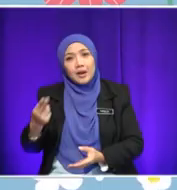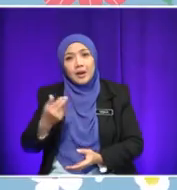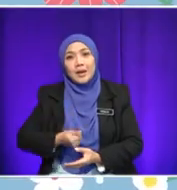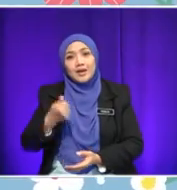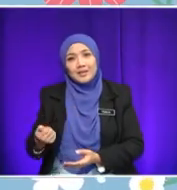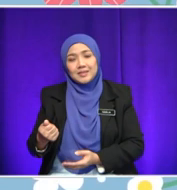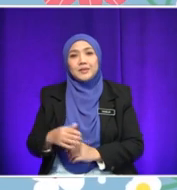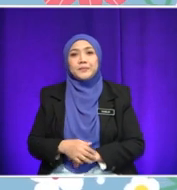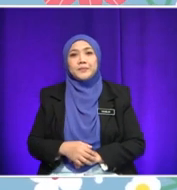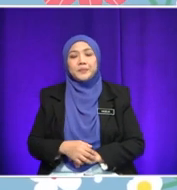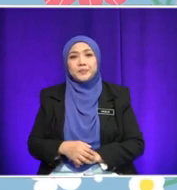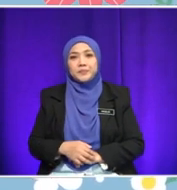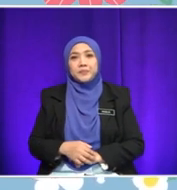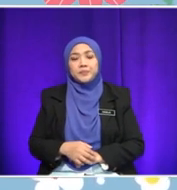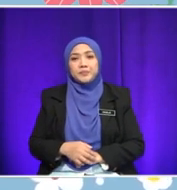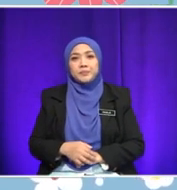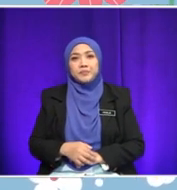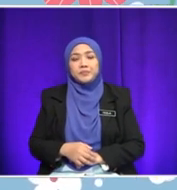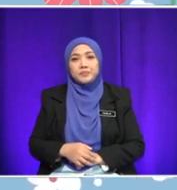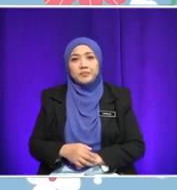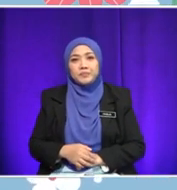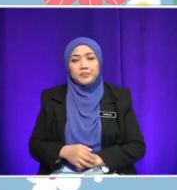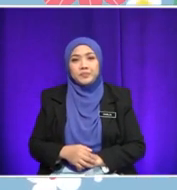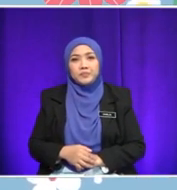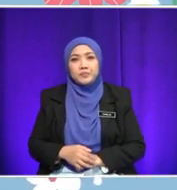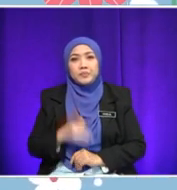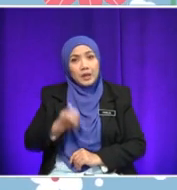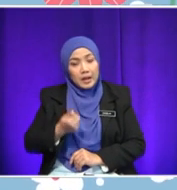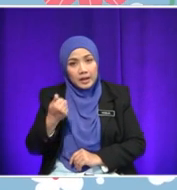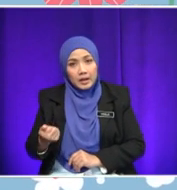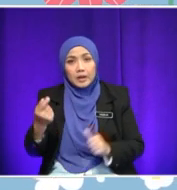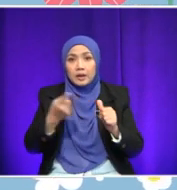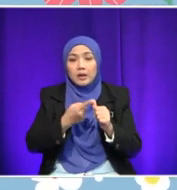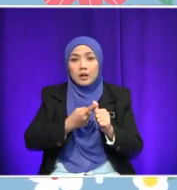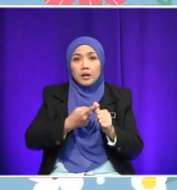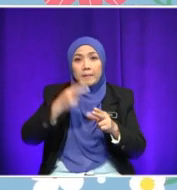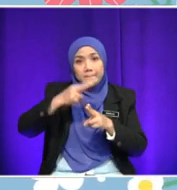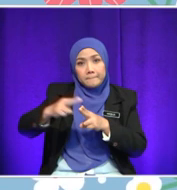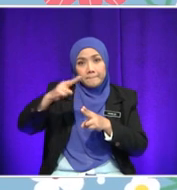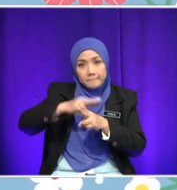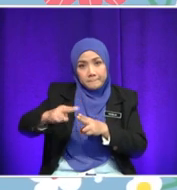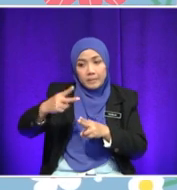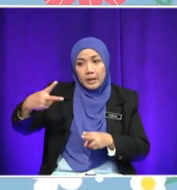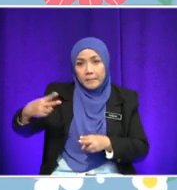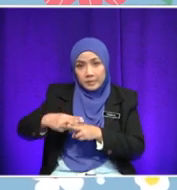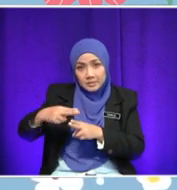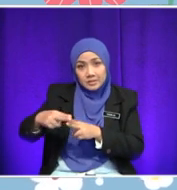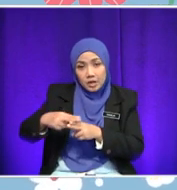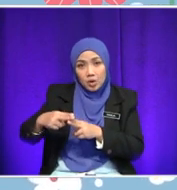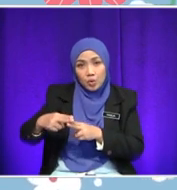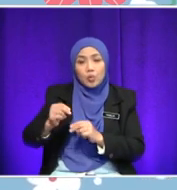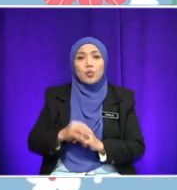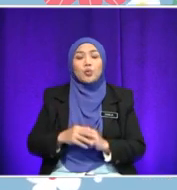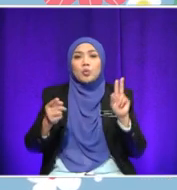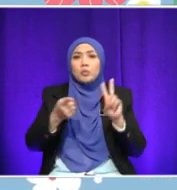dia alasan yang Lisa boleh jawab untuk soal ini yang pertama pisau pemotong bunga oke yang